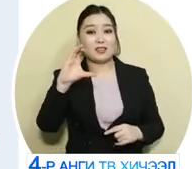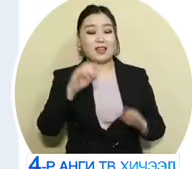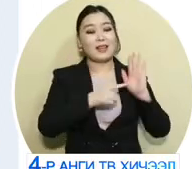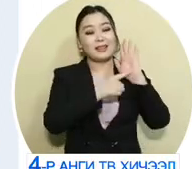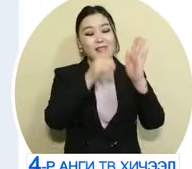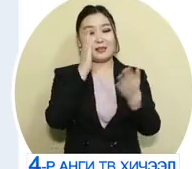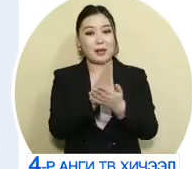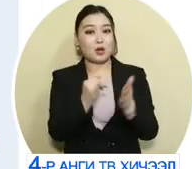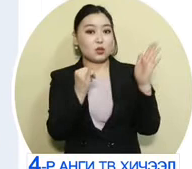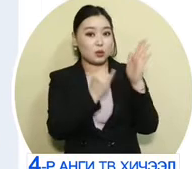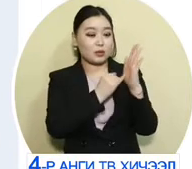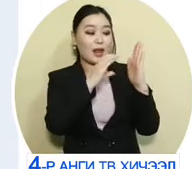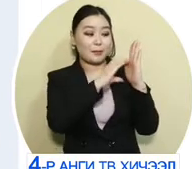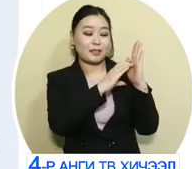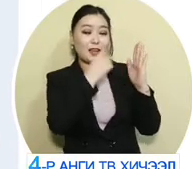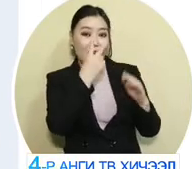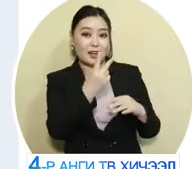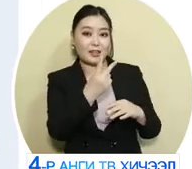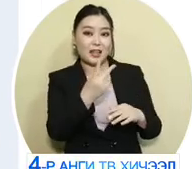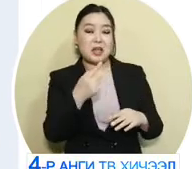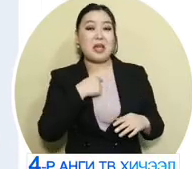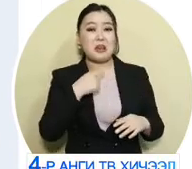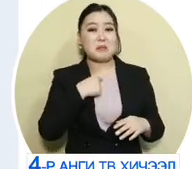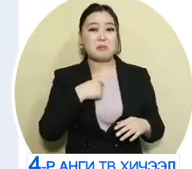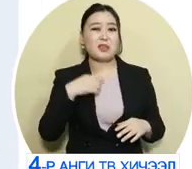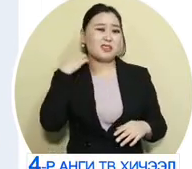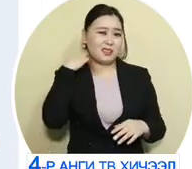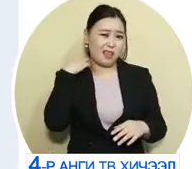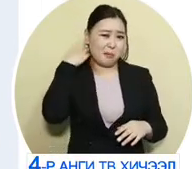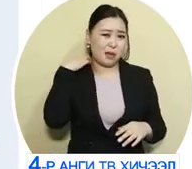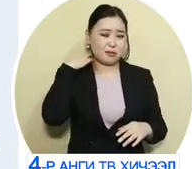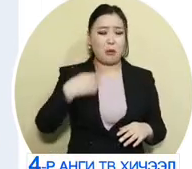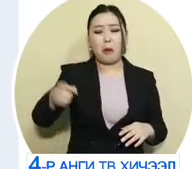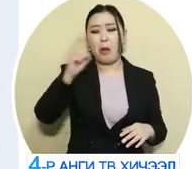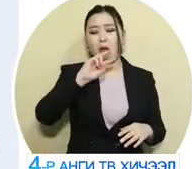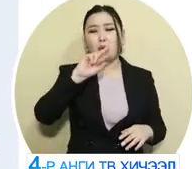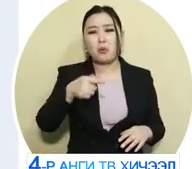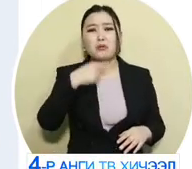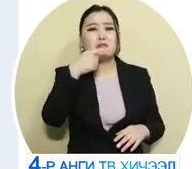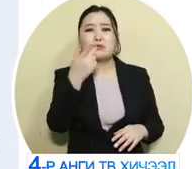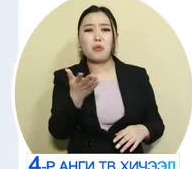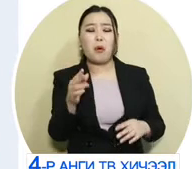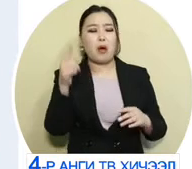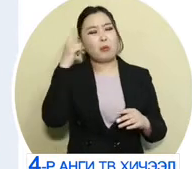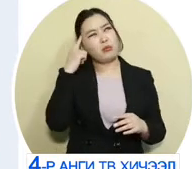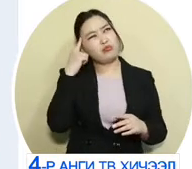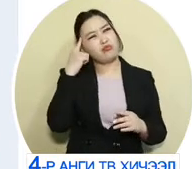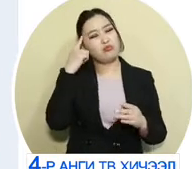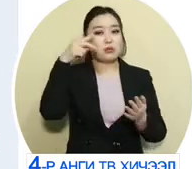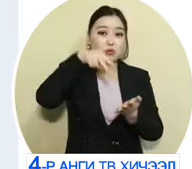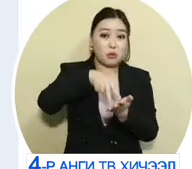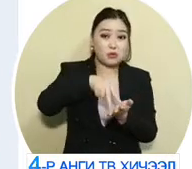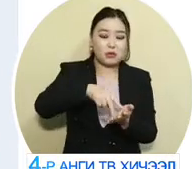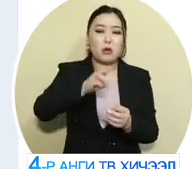бадаг дээр харахад харин би шилээ маажин хариу үг бодод зогсдол тоогоо бодноохоо буугаад